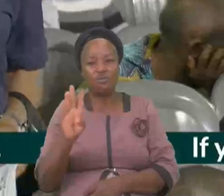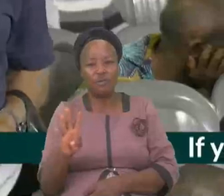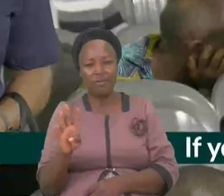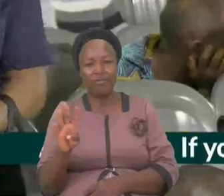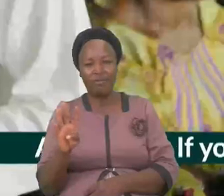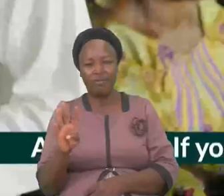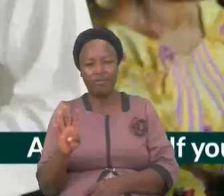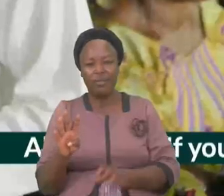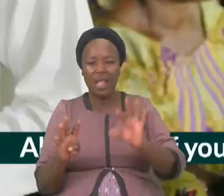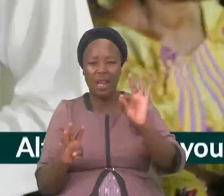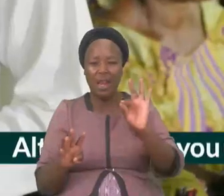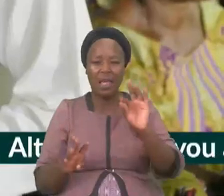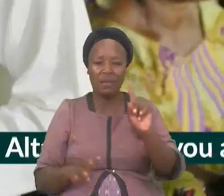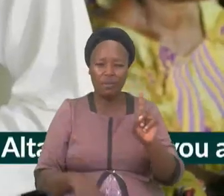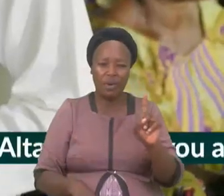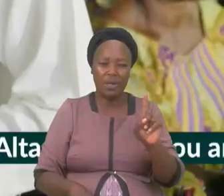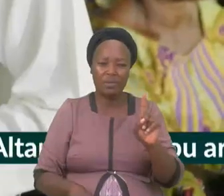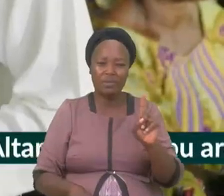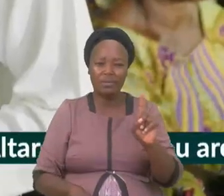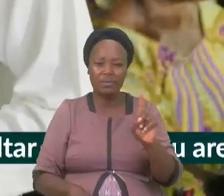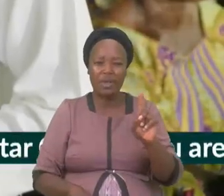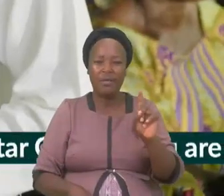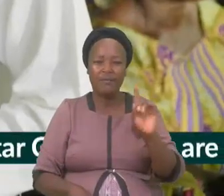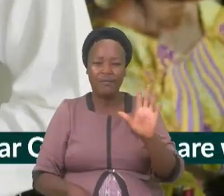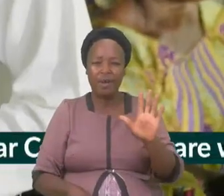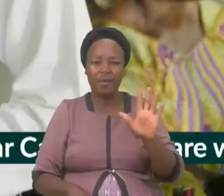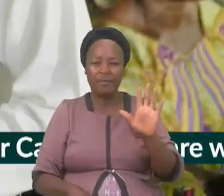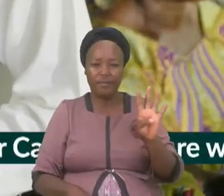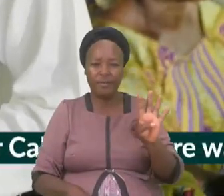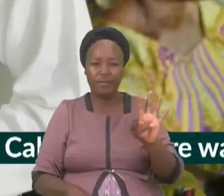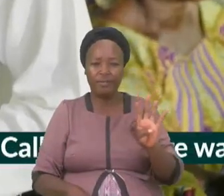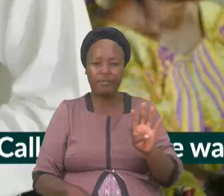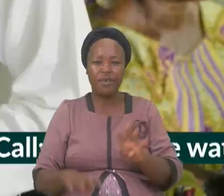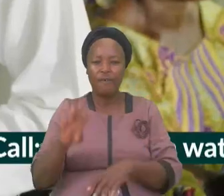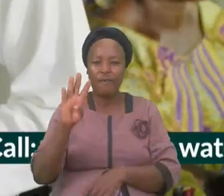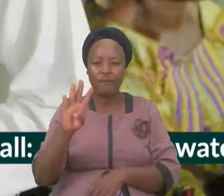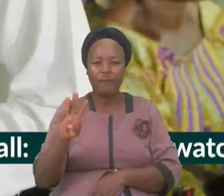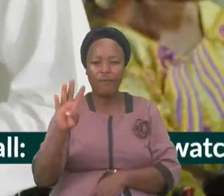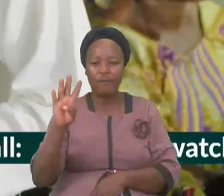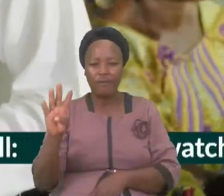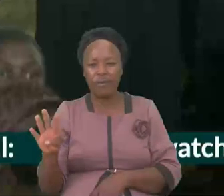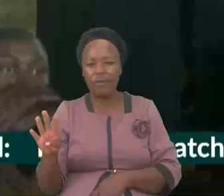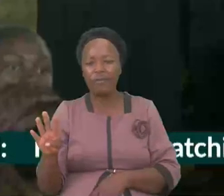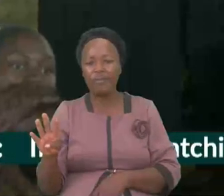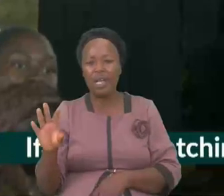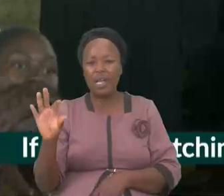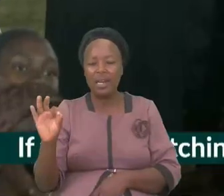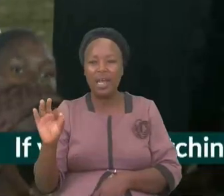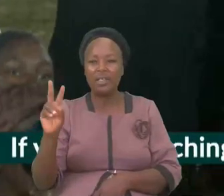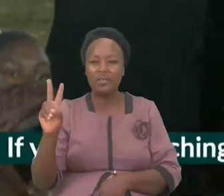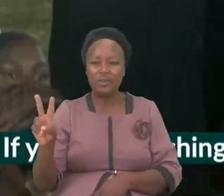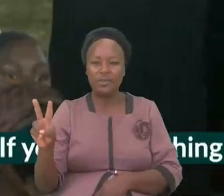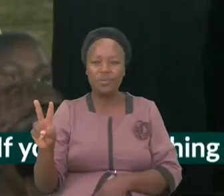plus 234 91 54 44 92